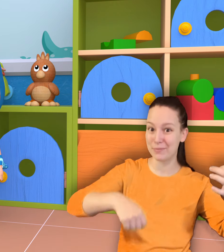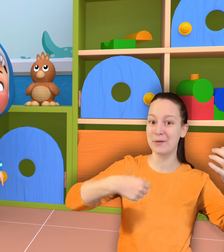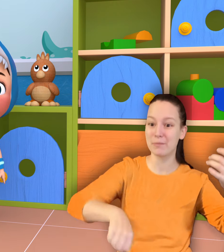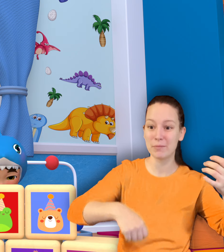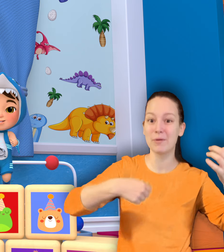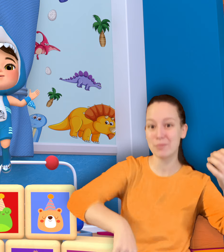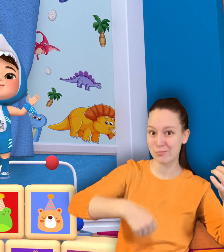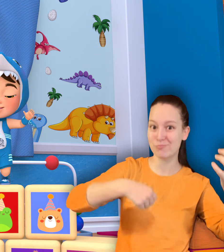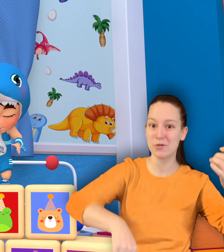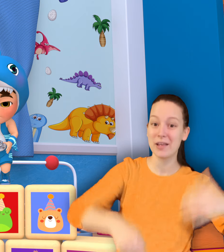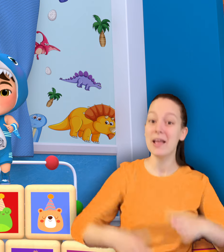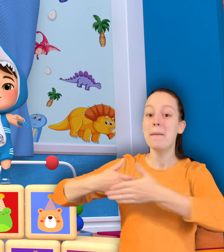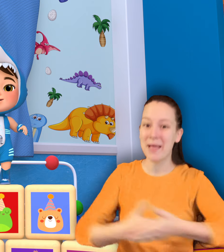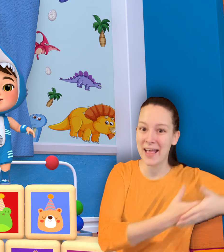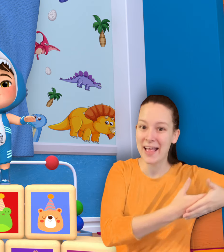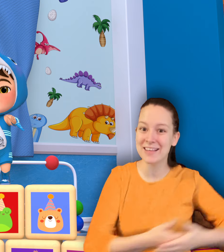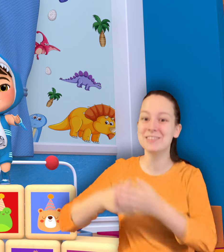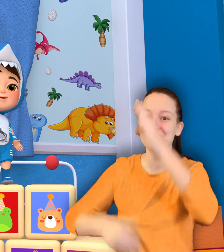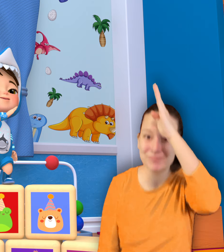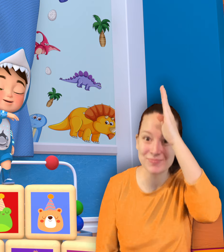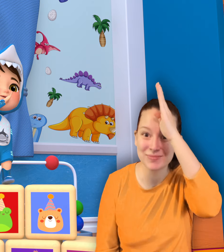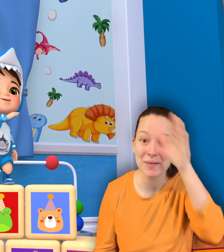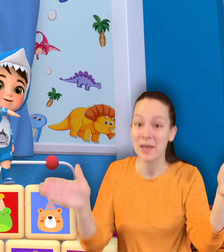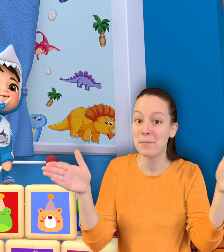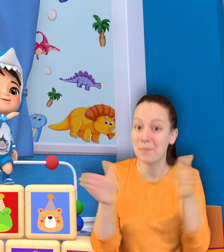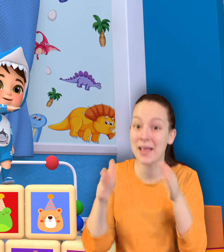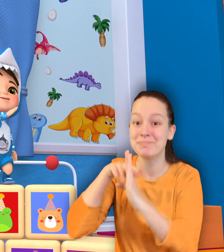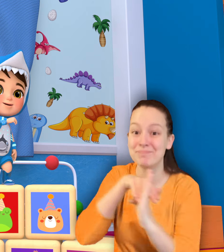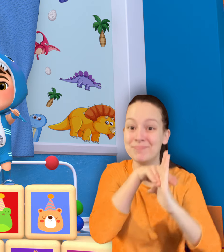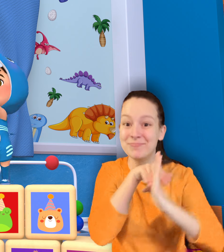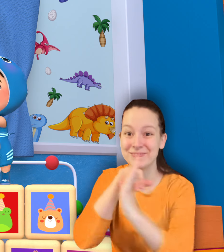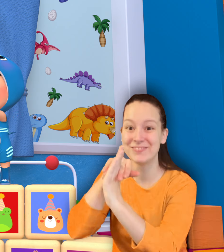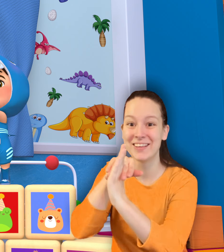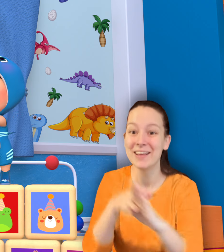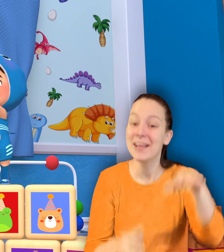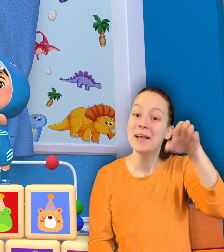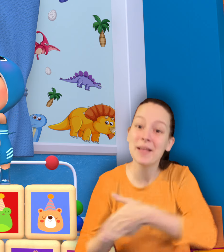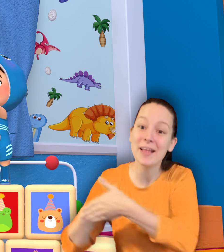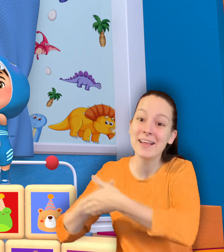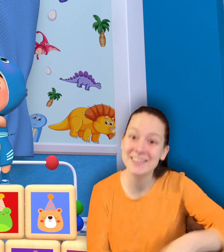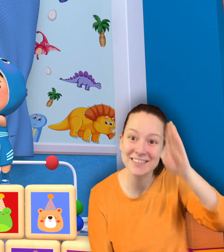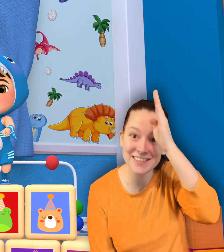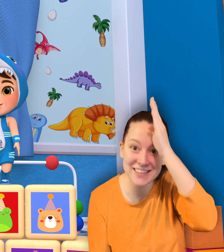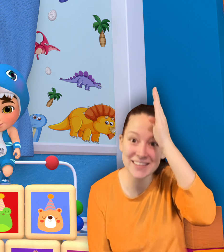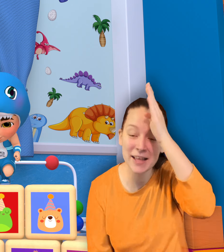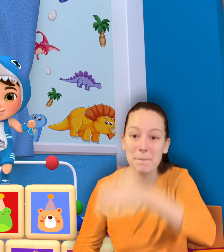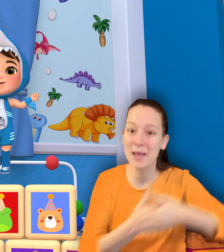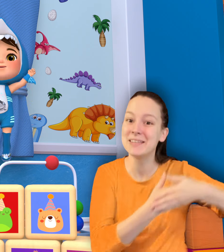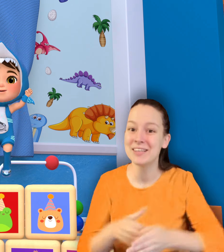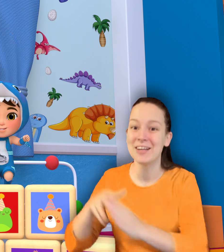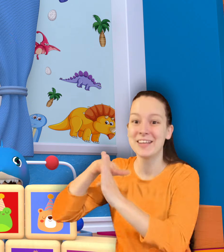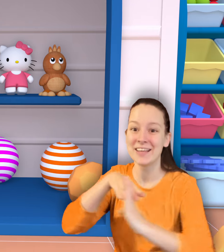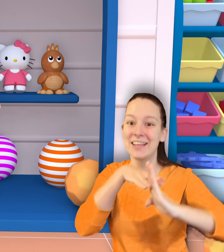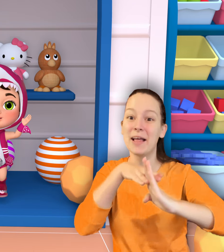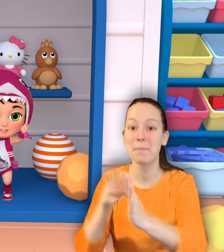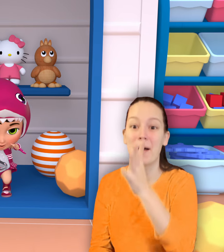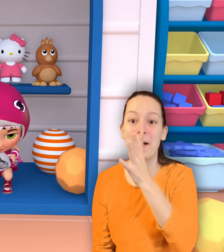ザメちびザメちびザメちびザメちび